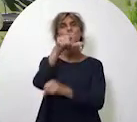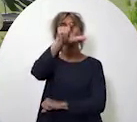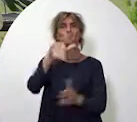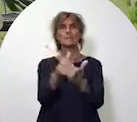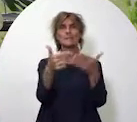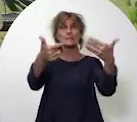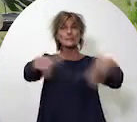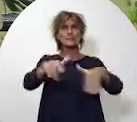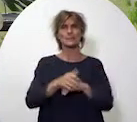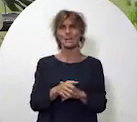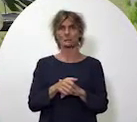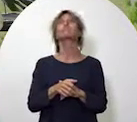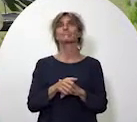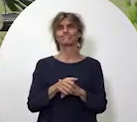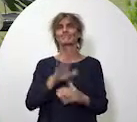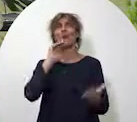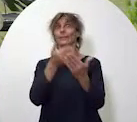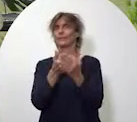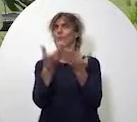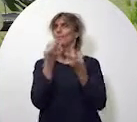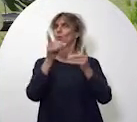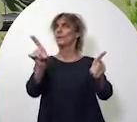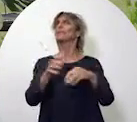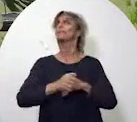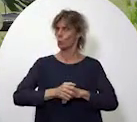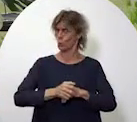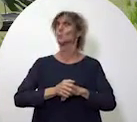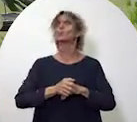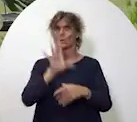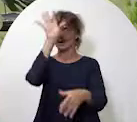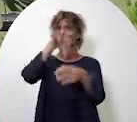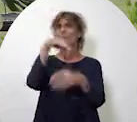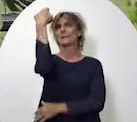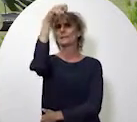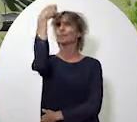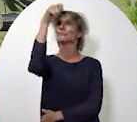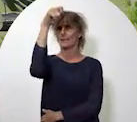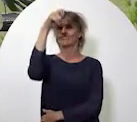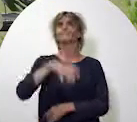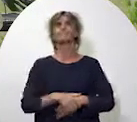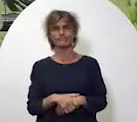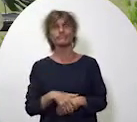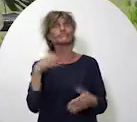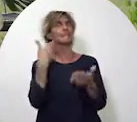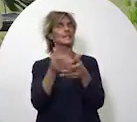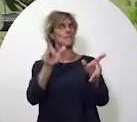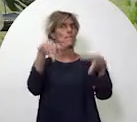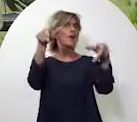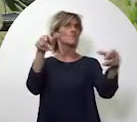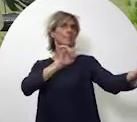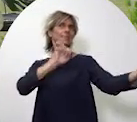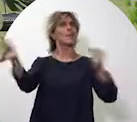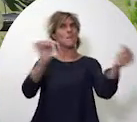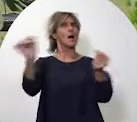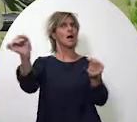2017 sera aussi l'année de grands rendez vous démocratique celui de l'élection présidentielle ce